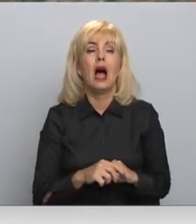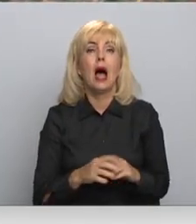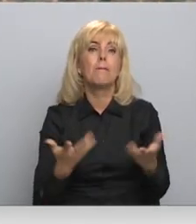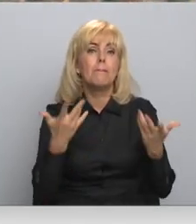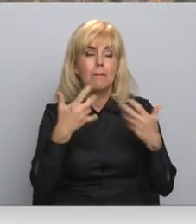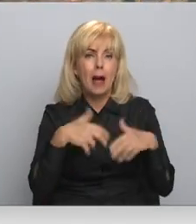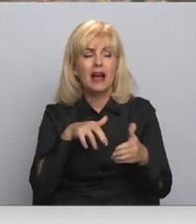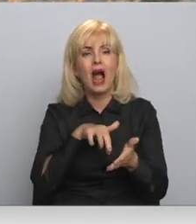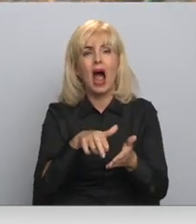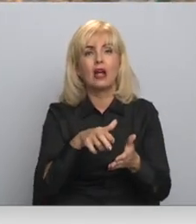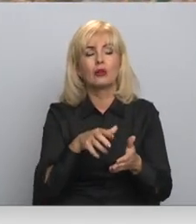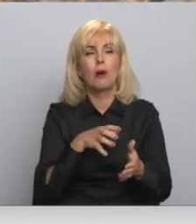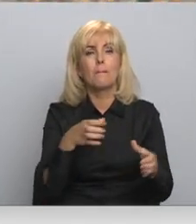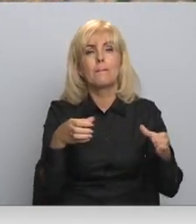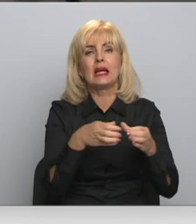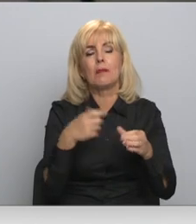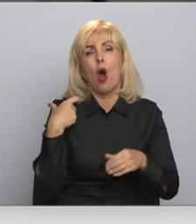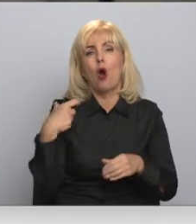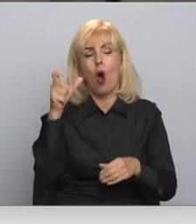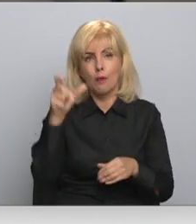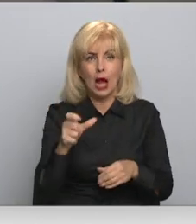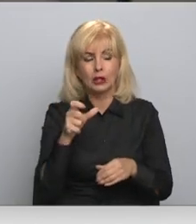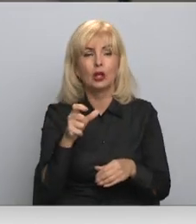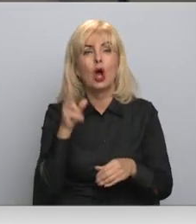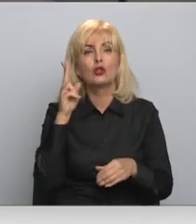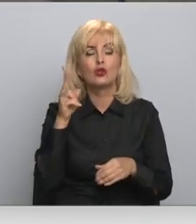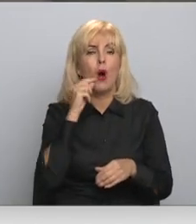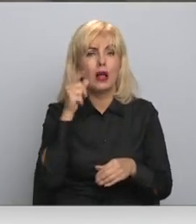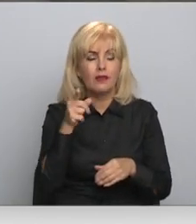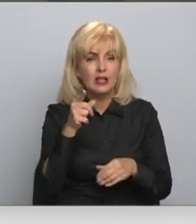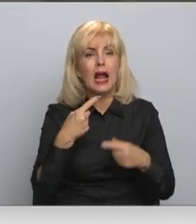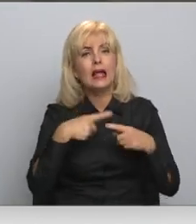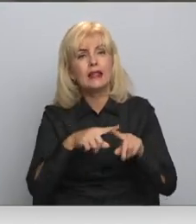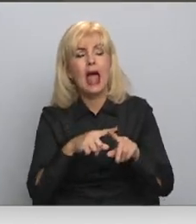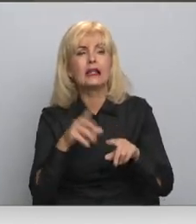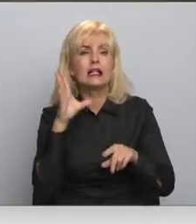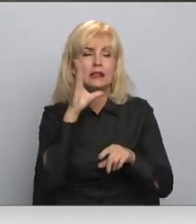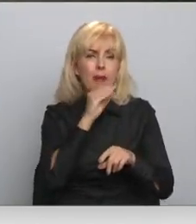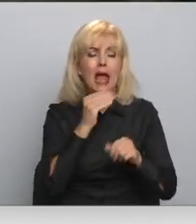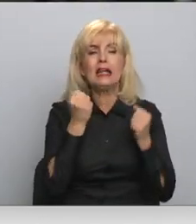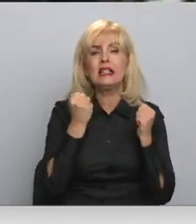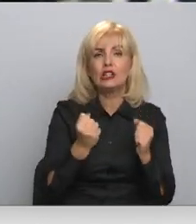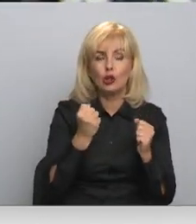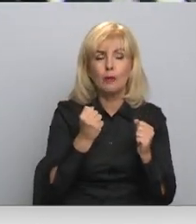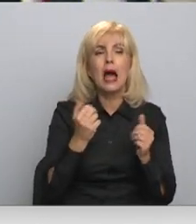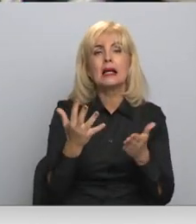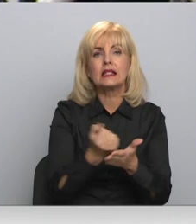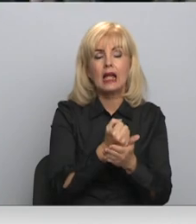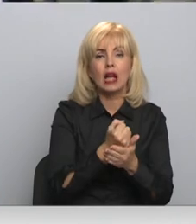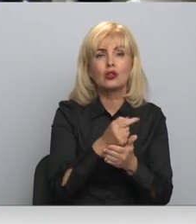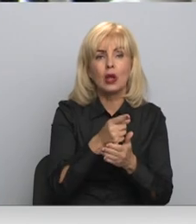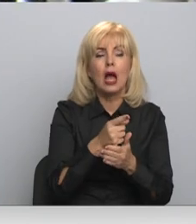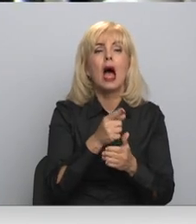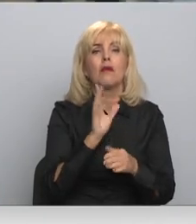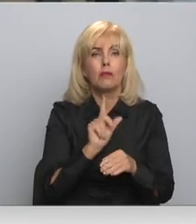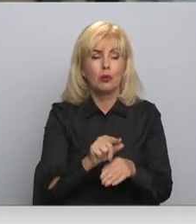Mehanizētās kājnieku brigādes komandieris gan sola, vīri bruņmašīnu tehniskās spējas un izturību maksimumu centīsies sasniegt un pārsniegt